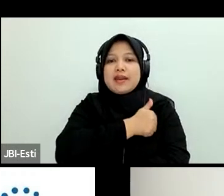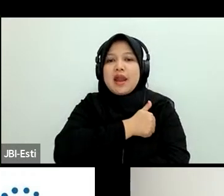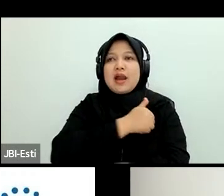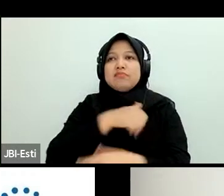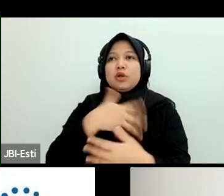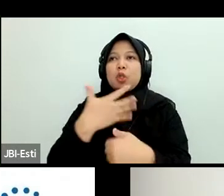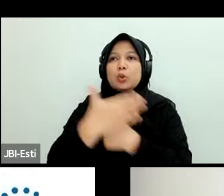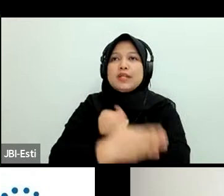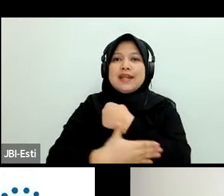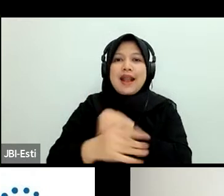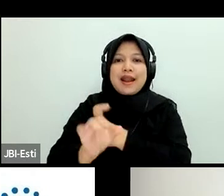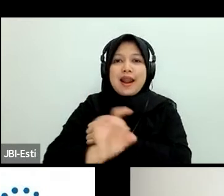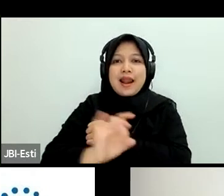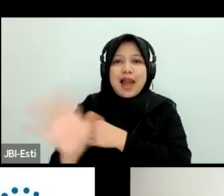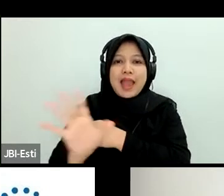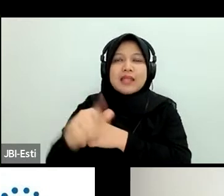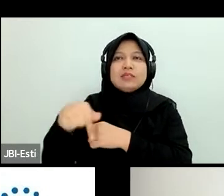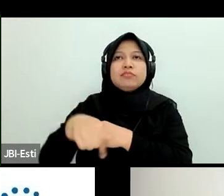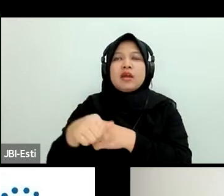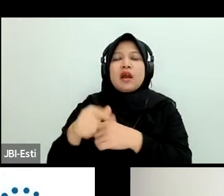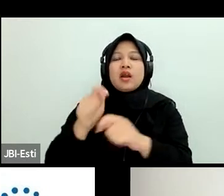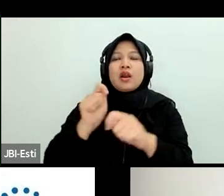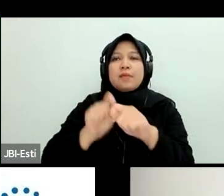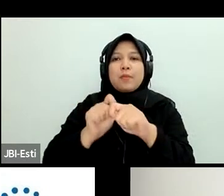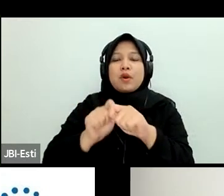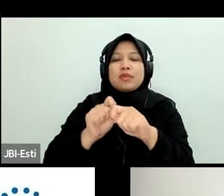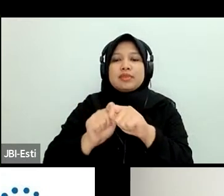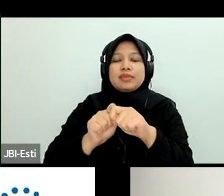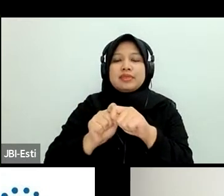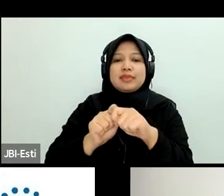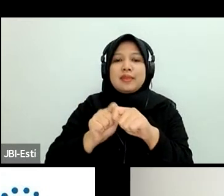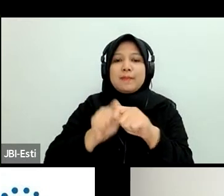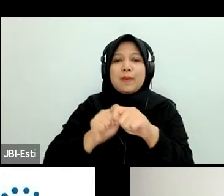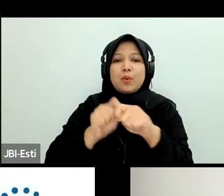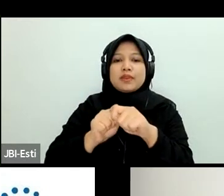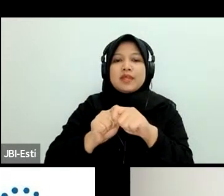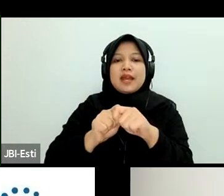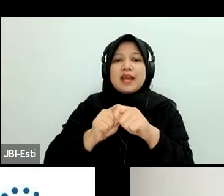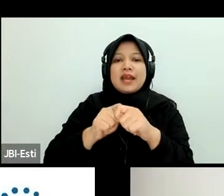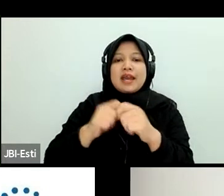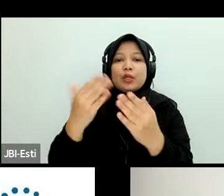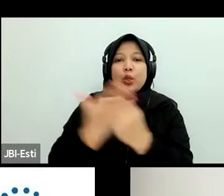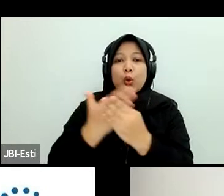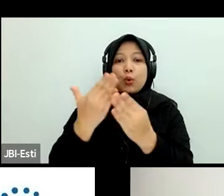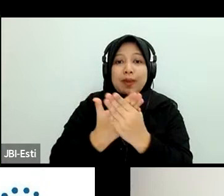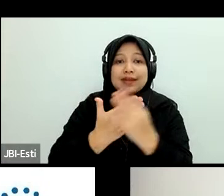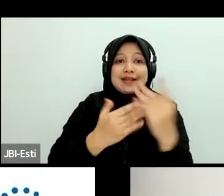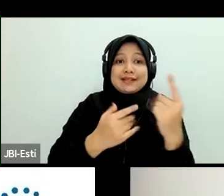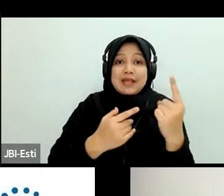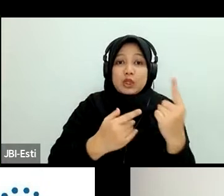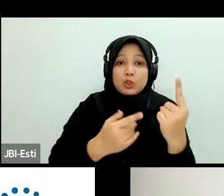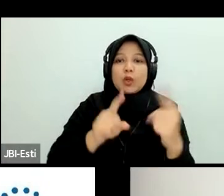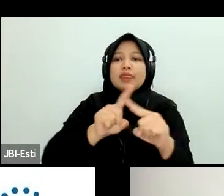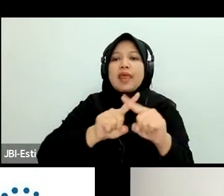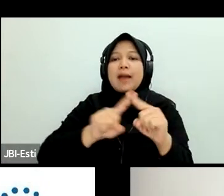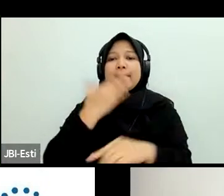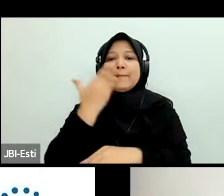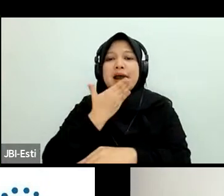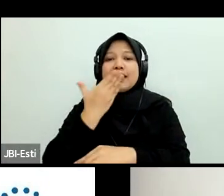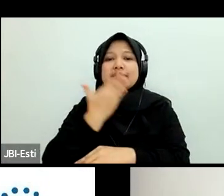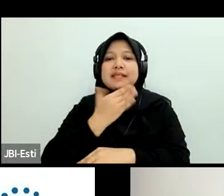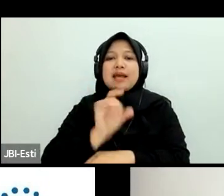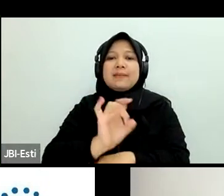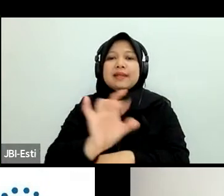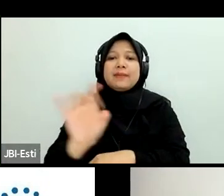yang lain udah terbiasa juga untuk membuat ke apa satu Dokumen itu dengan banyak bahasa gitu ya bukan hanya satu